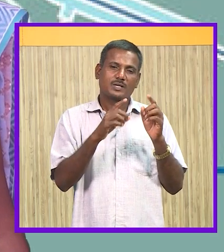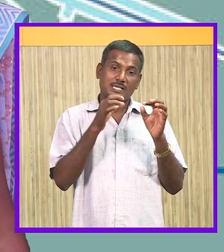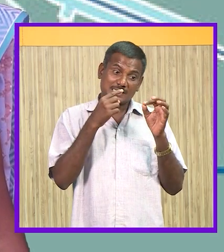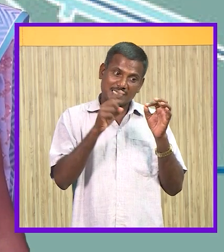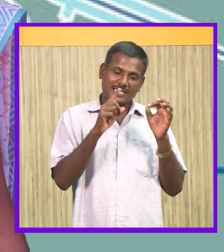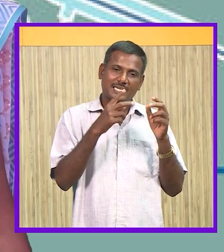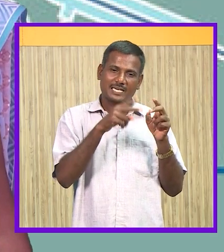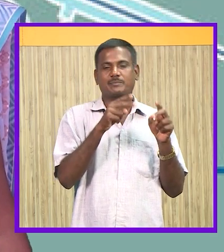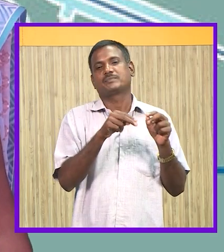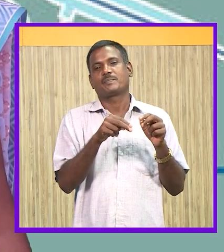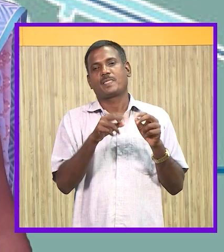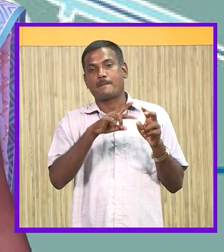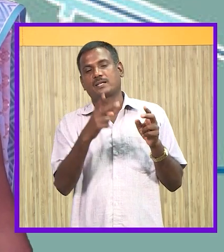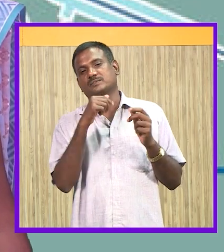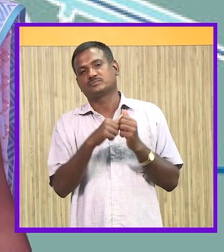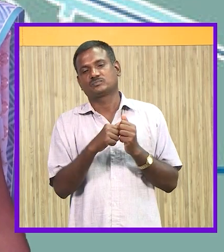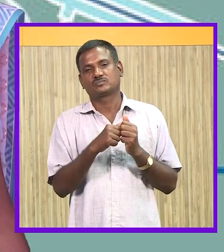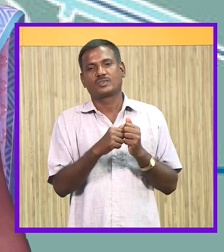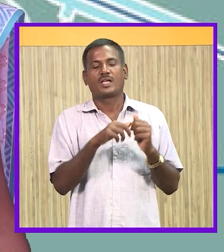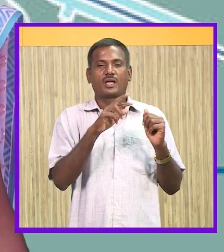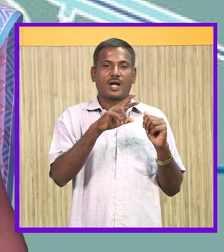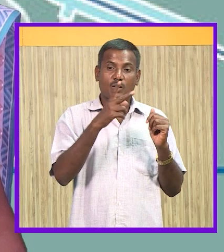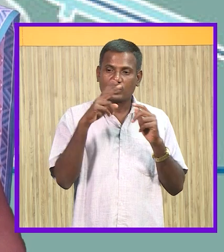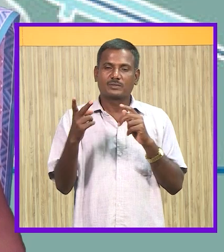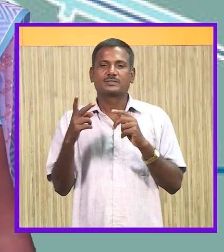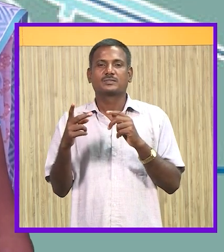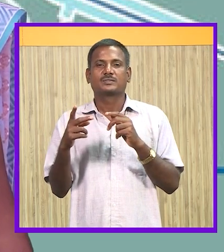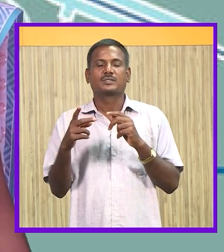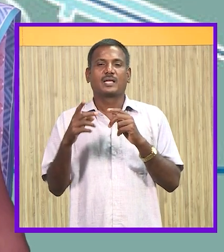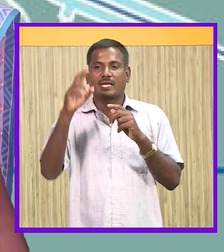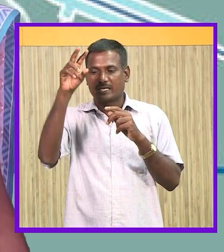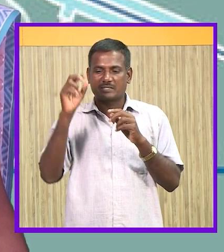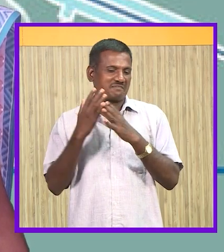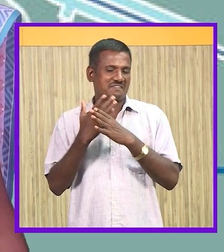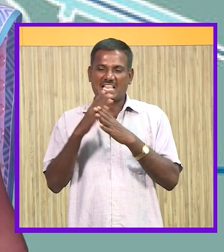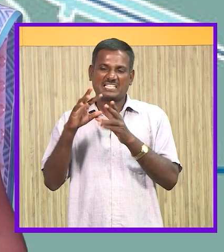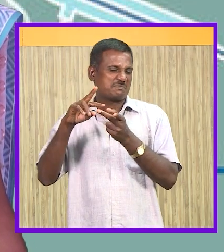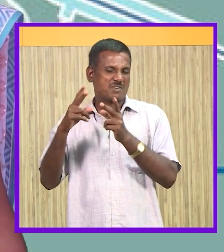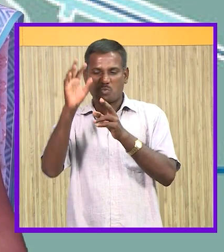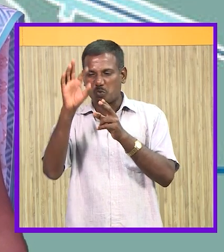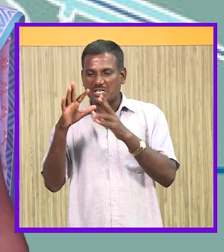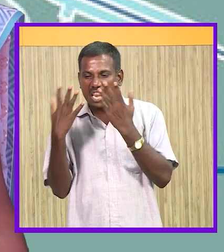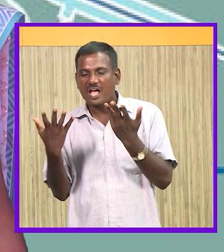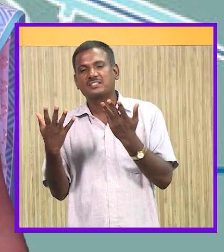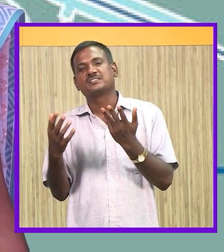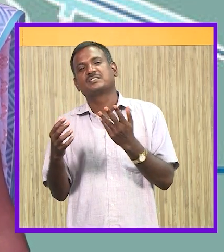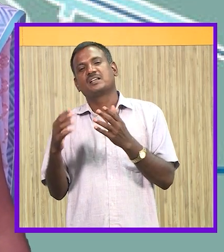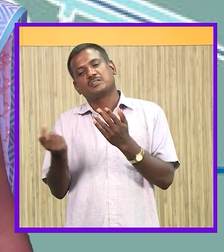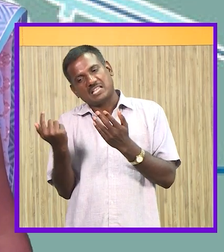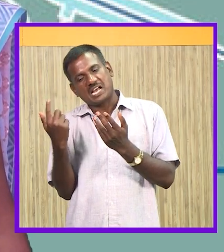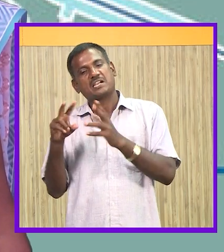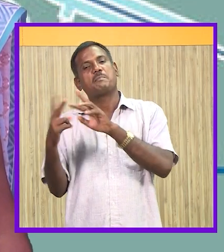சரியாக நடைபெறக்கூடிய மாற்றம். கால ஒழுங்கற்ற மாற்றம் என்பது எந்த ஒரு குறிப்பிட்ட கால மாற்றமும் இல்லாமல்